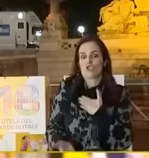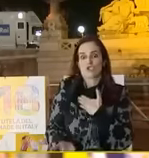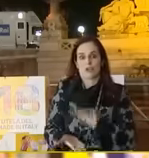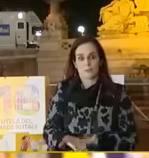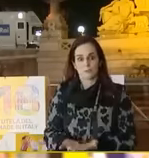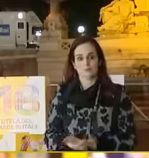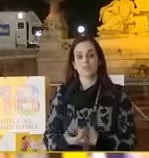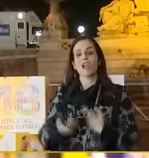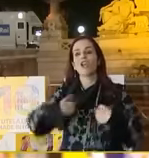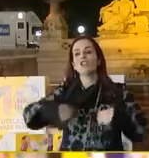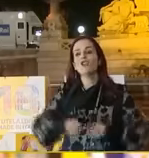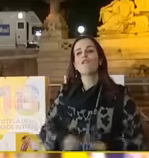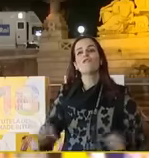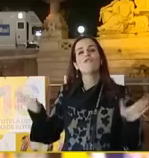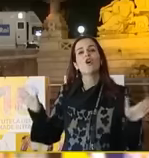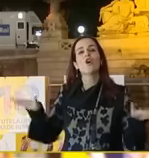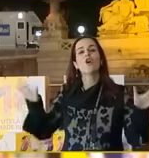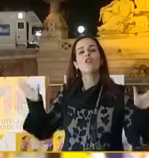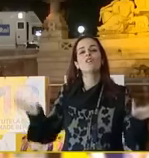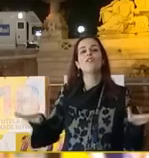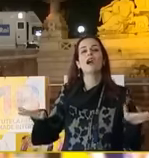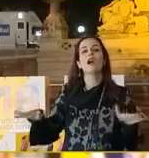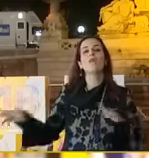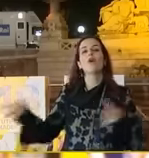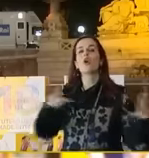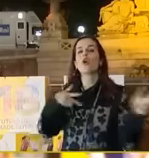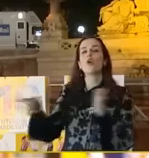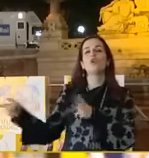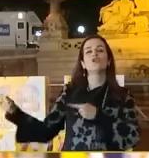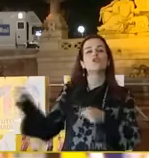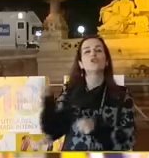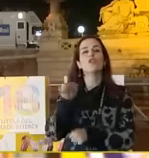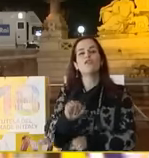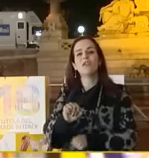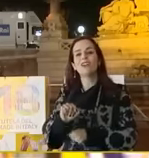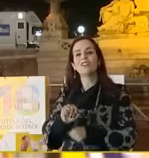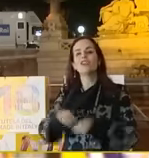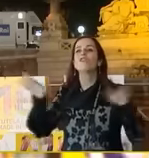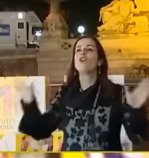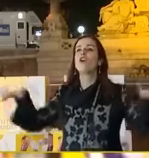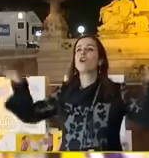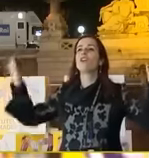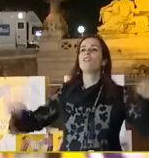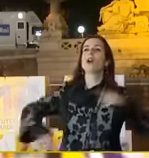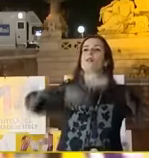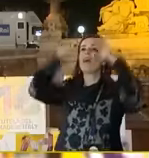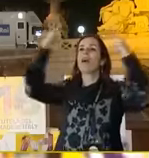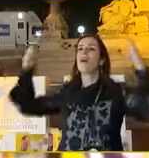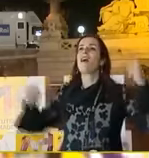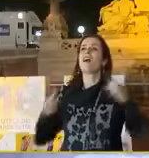corriamo Controvento e iniziamo a volare alto. Grazie a tutti.